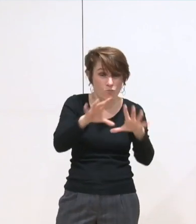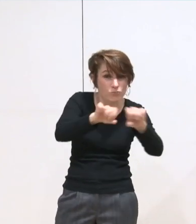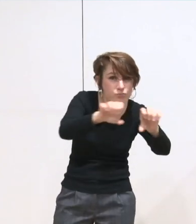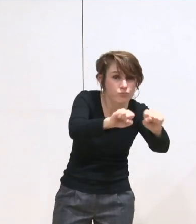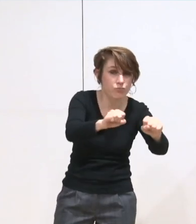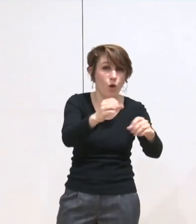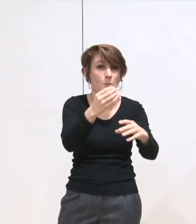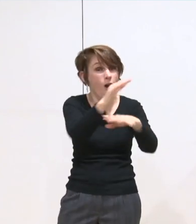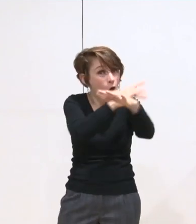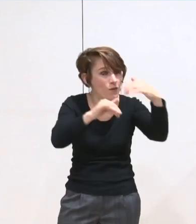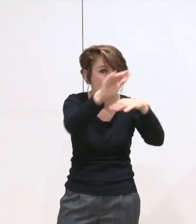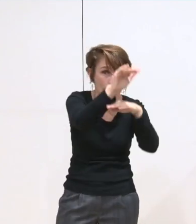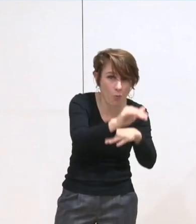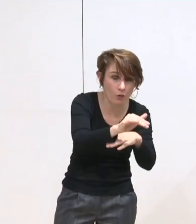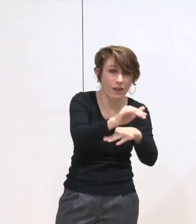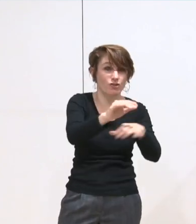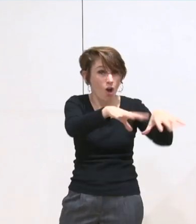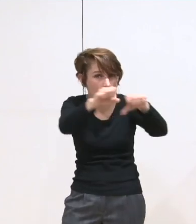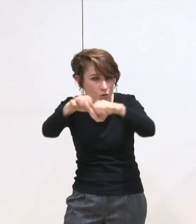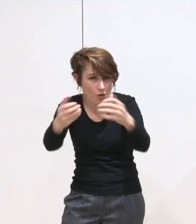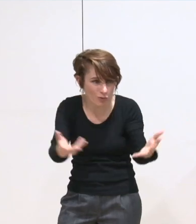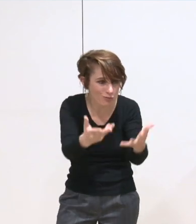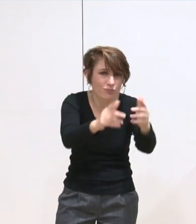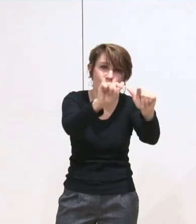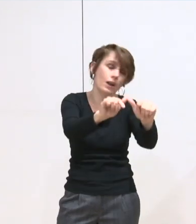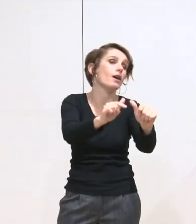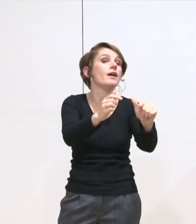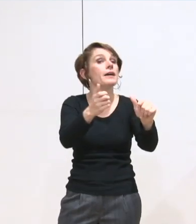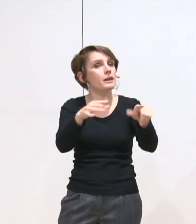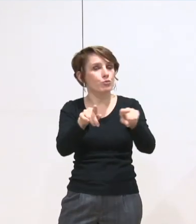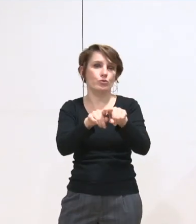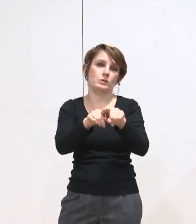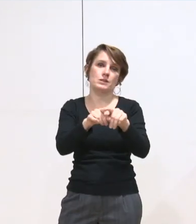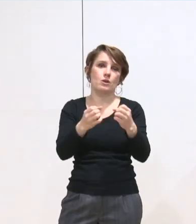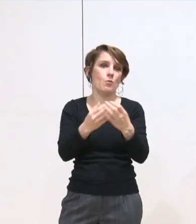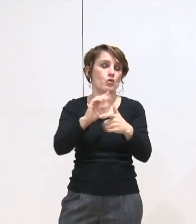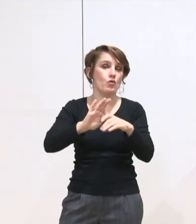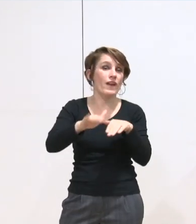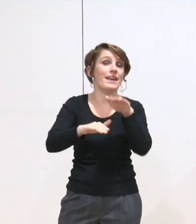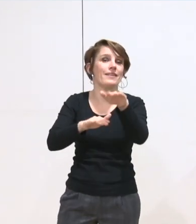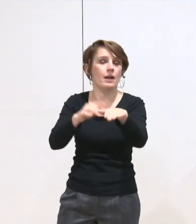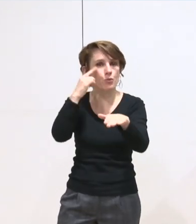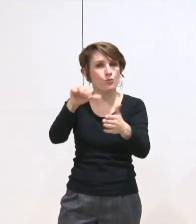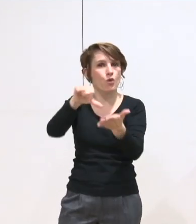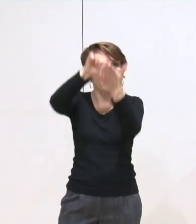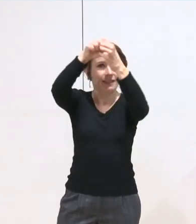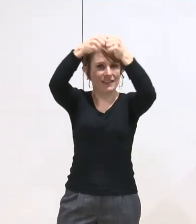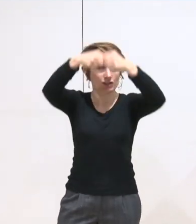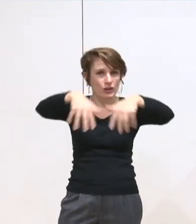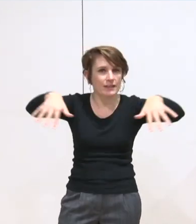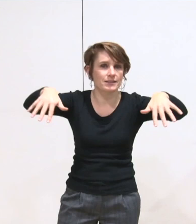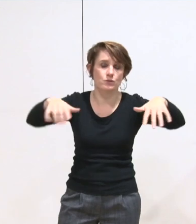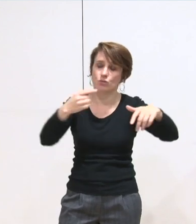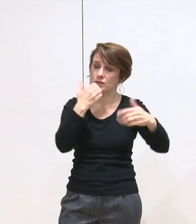confiance, et à la fois une nouvelle étape de la décentralisation. Les villes doivent être reconnues pour ce qu'elles sont, des